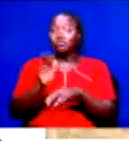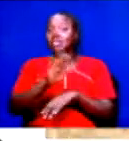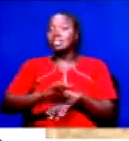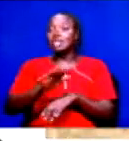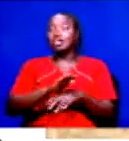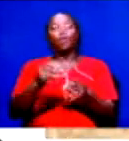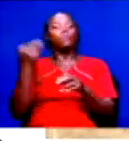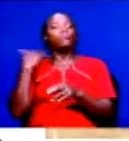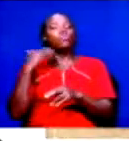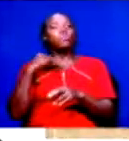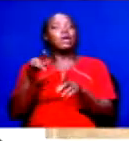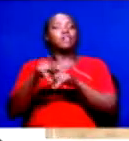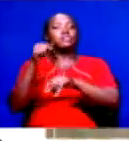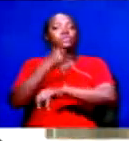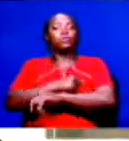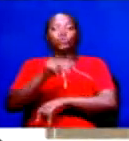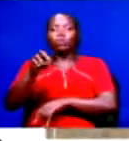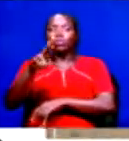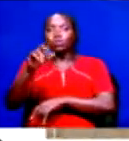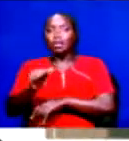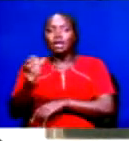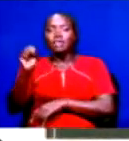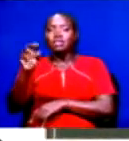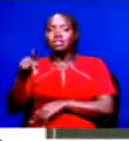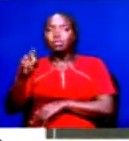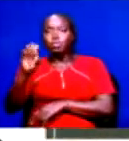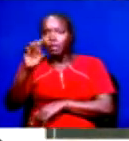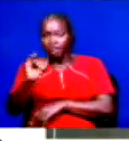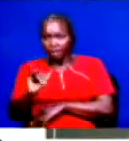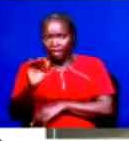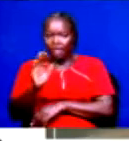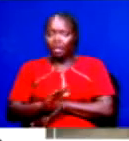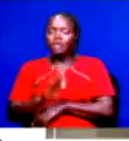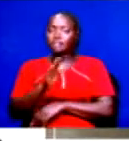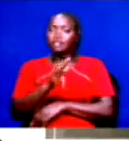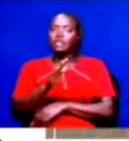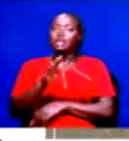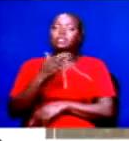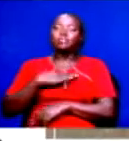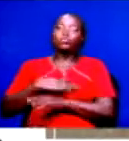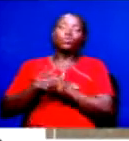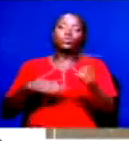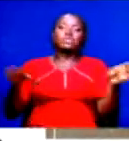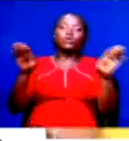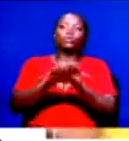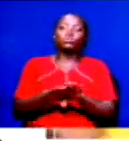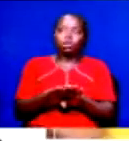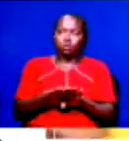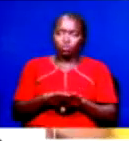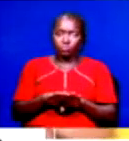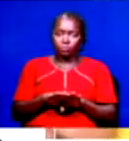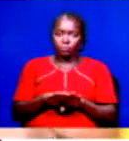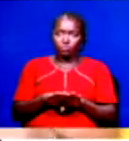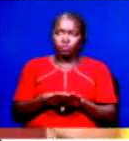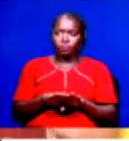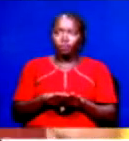mashambulizi, huko shule za Pora Sepei na Lkeek Puki huko Samburu Magharibi zikifungwa kwa muda usiojulikana.